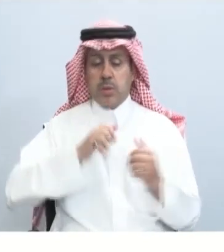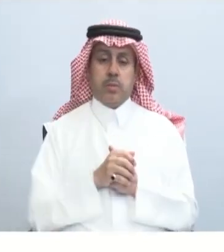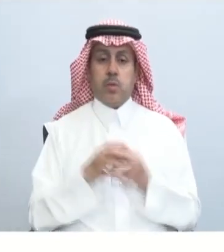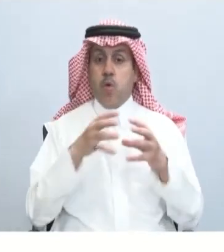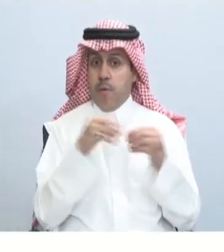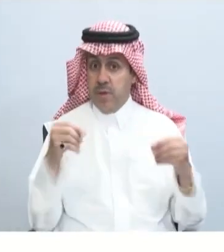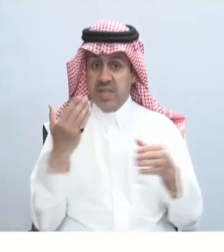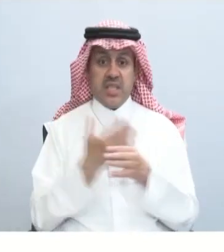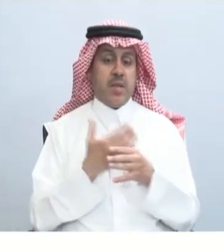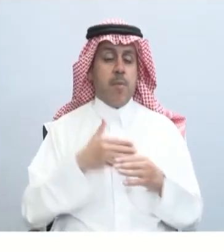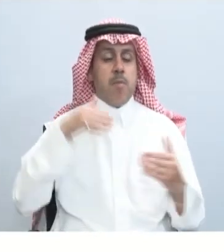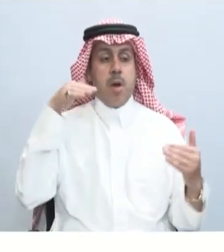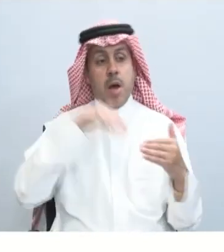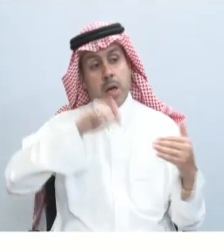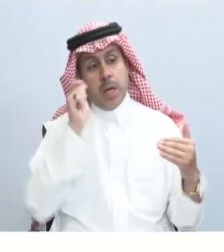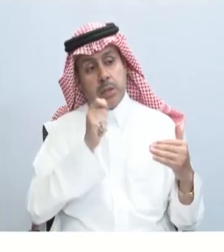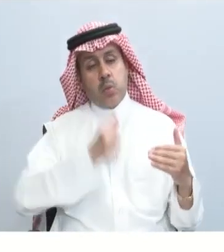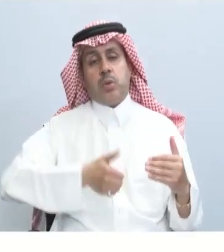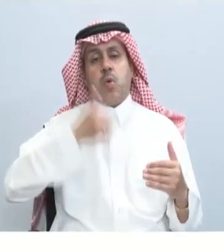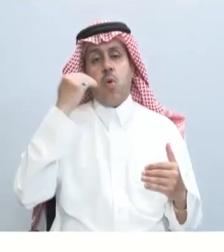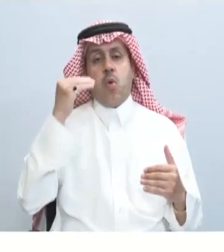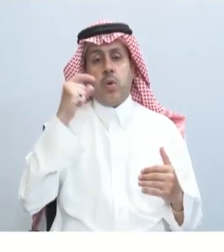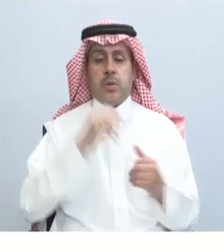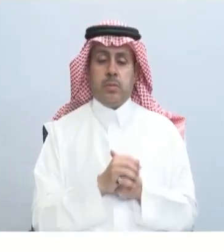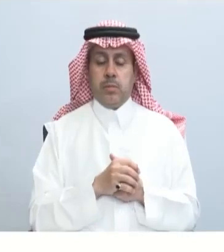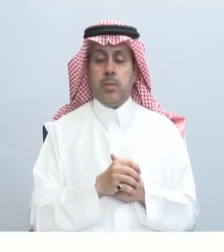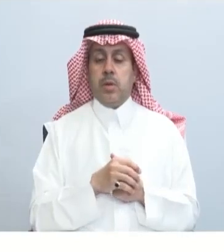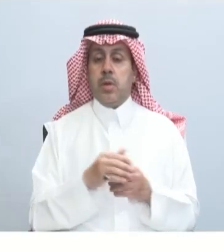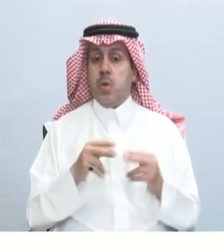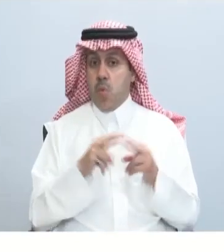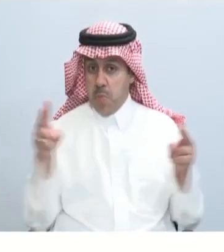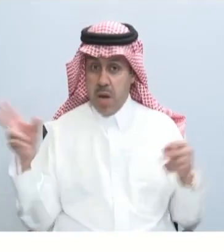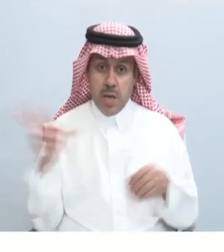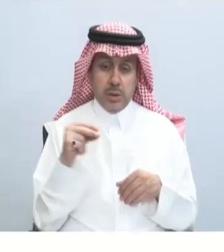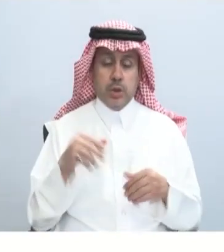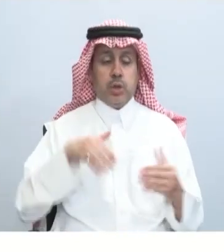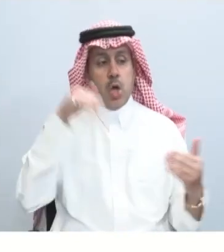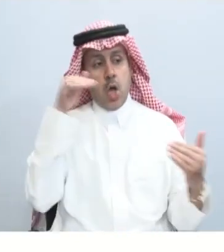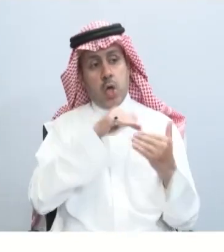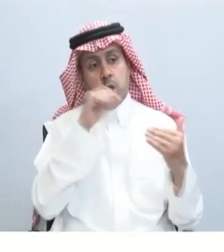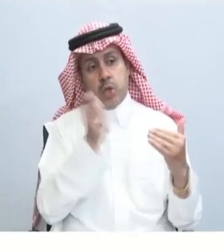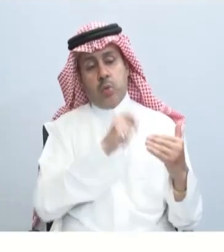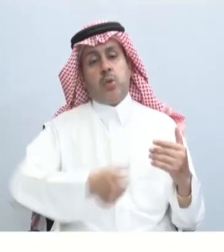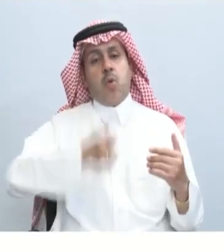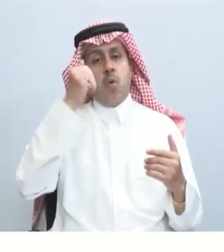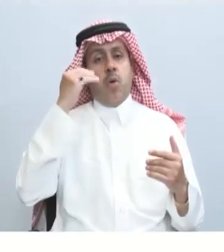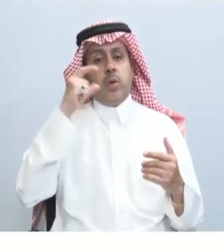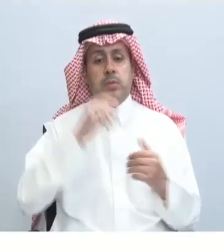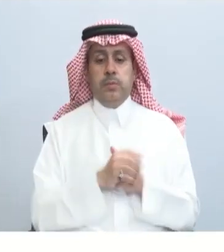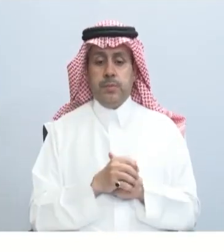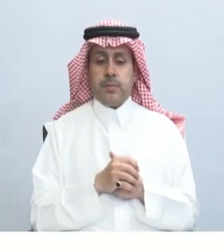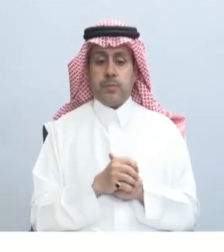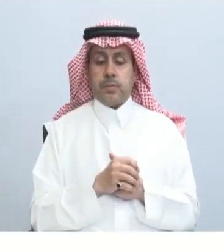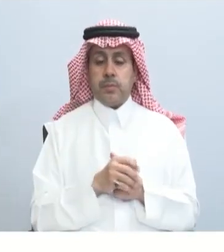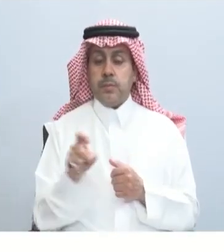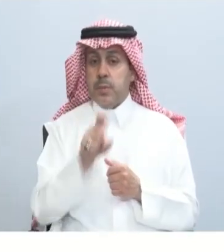سبب غزوه احد يذكر نتيجه غزوه احد ما ابرز